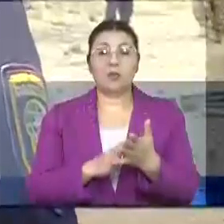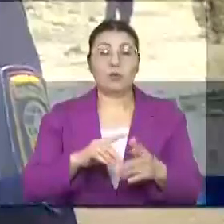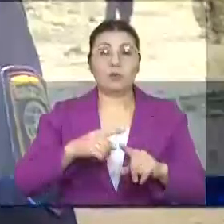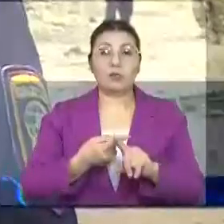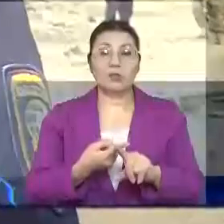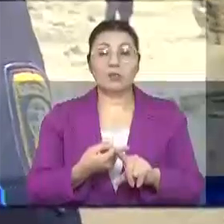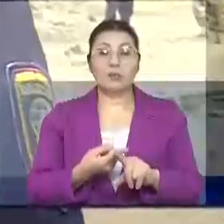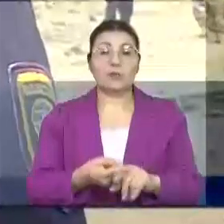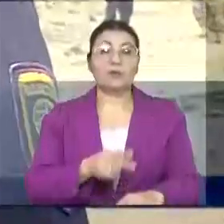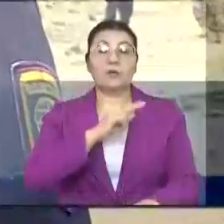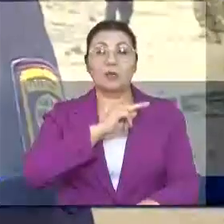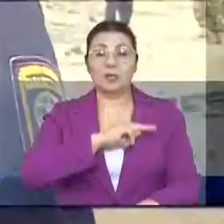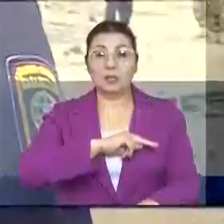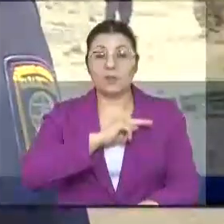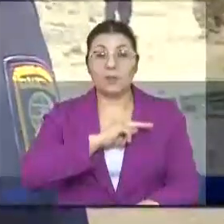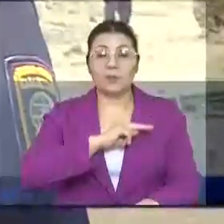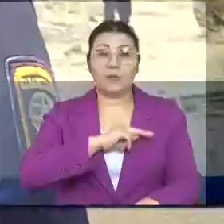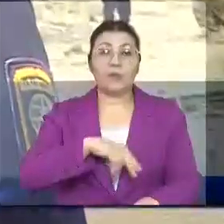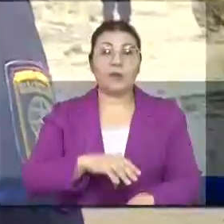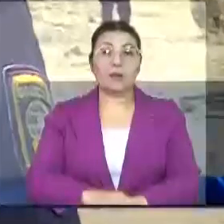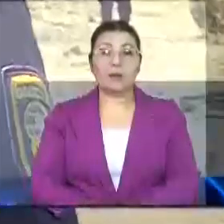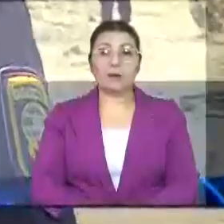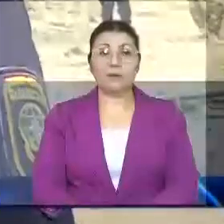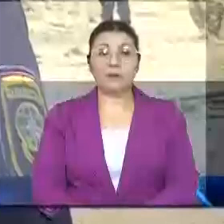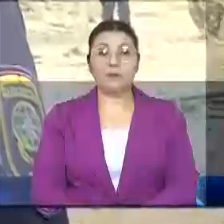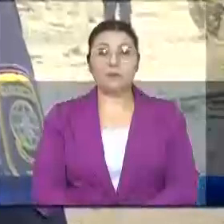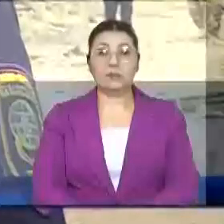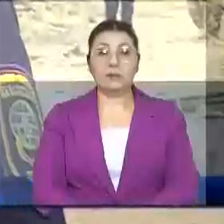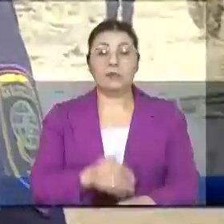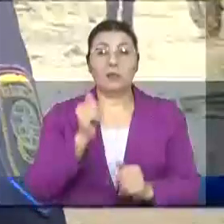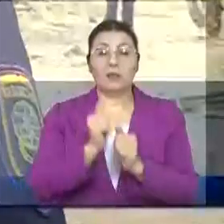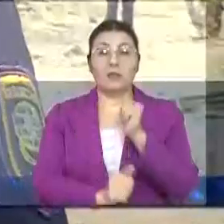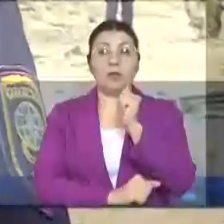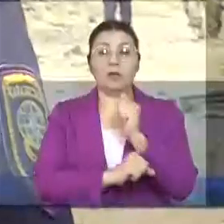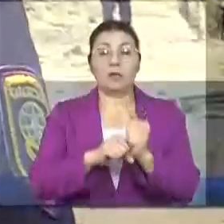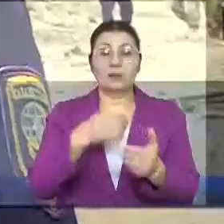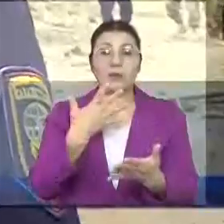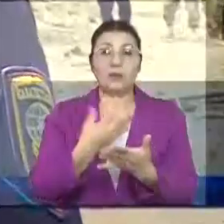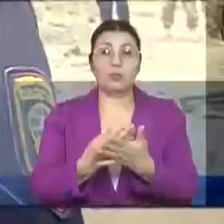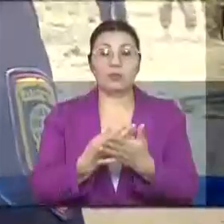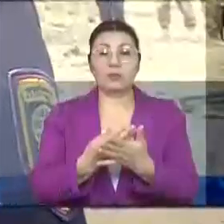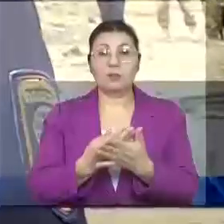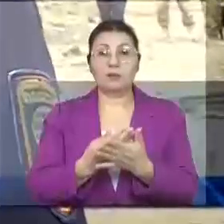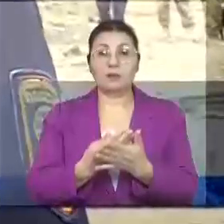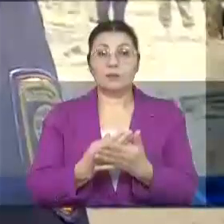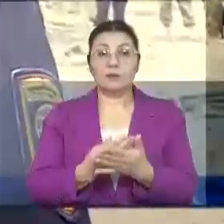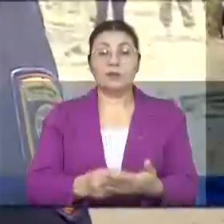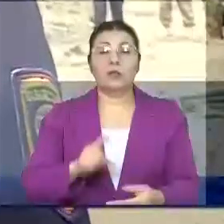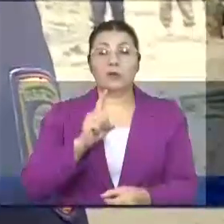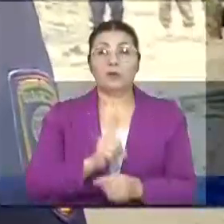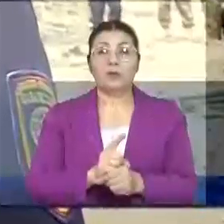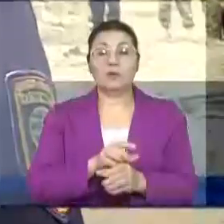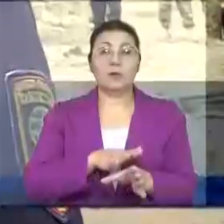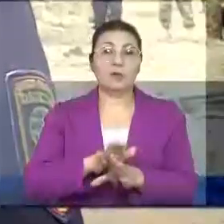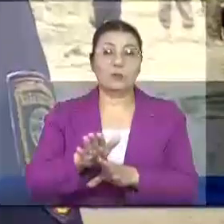осы оқу-жаттығуға жұмылдырылды. Сол осы әр қызмет өзіне қойылған тапсырмаларды осы